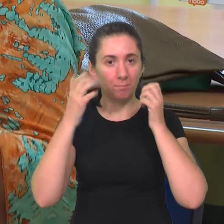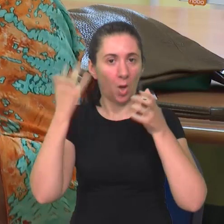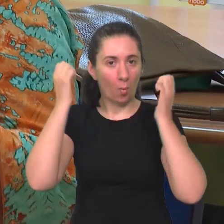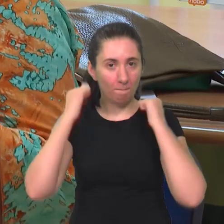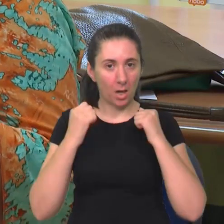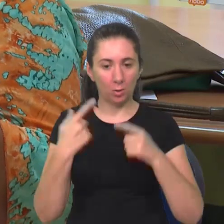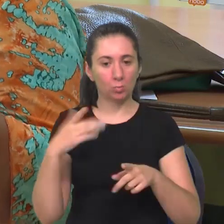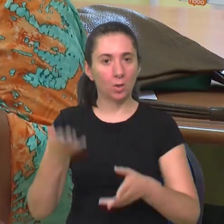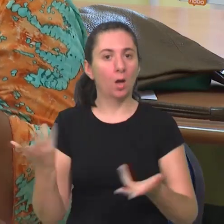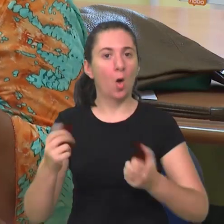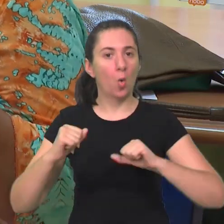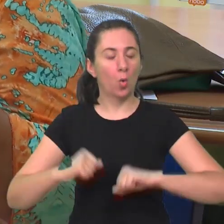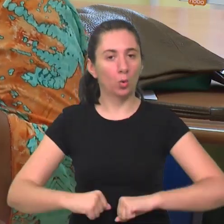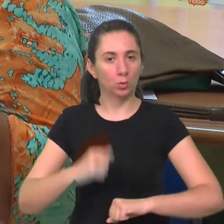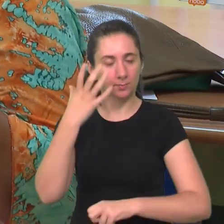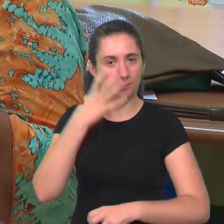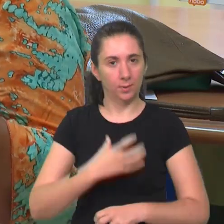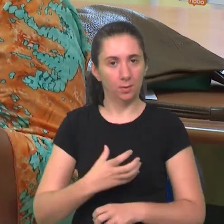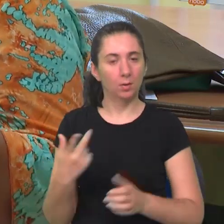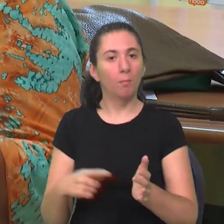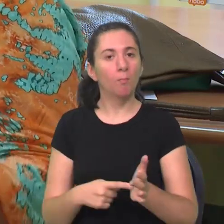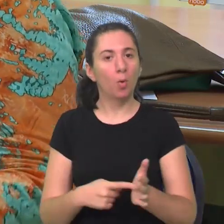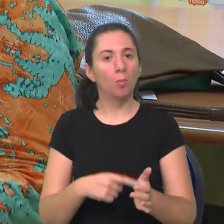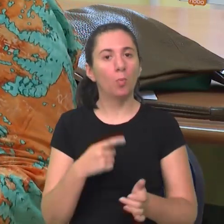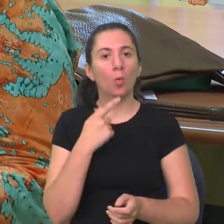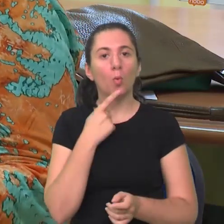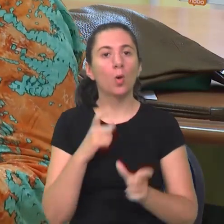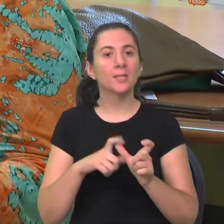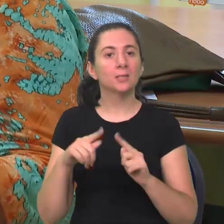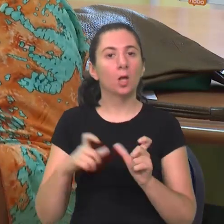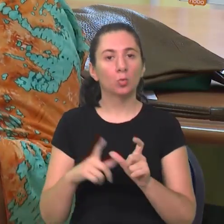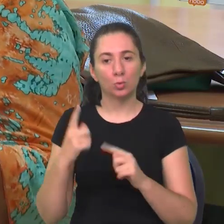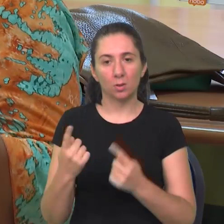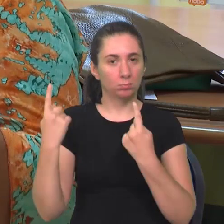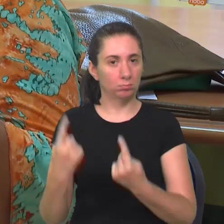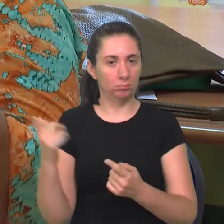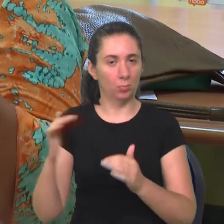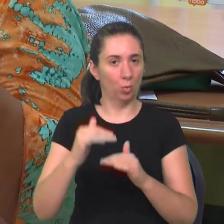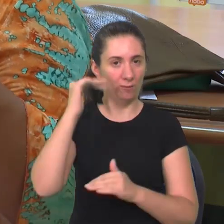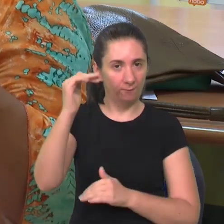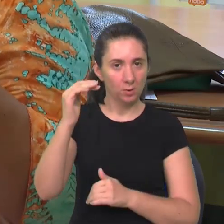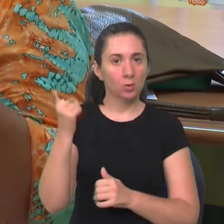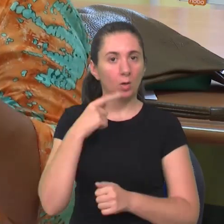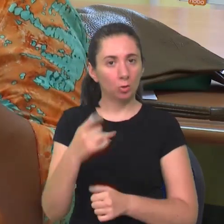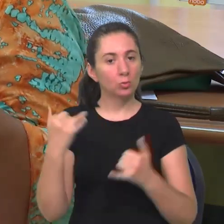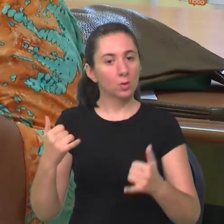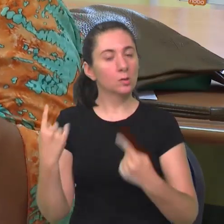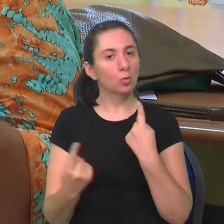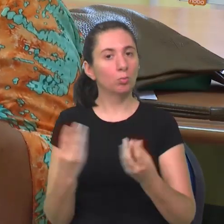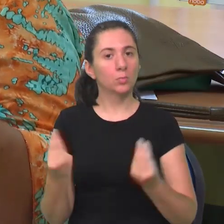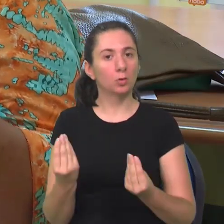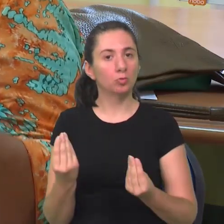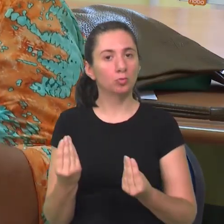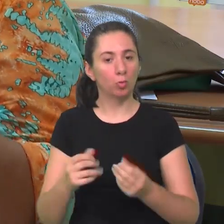neku ozbiljnost, da bi pokazali kojem statusu oni pripadaju i da kažu sad se događa